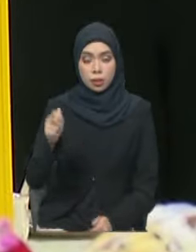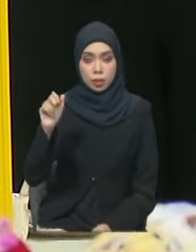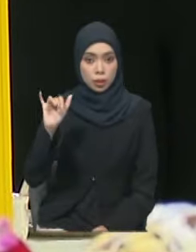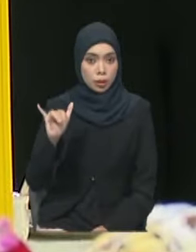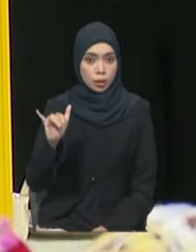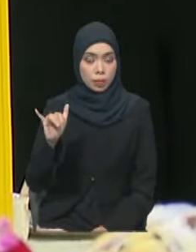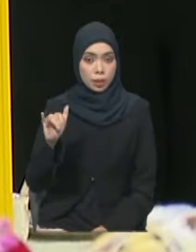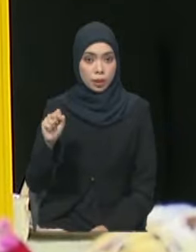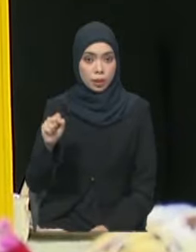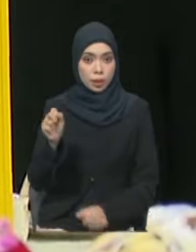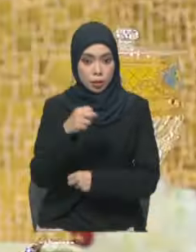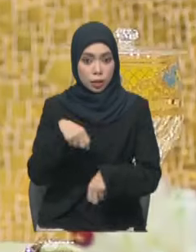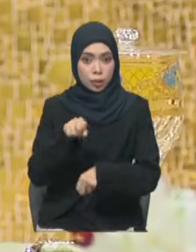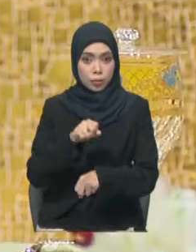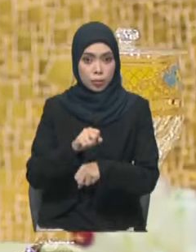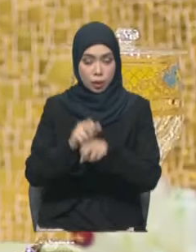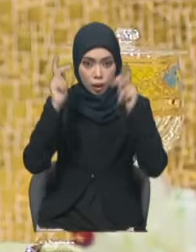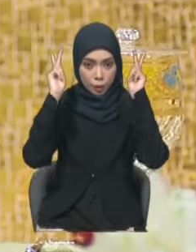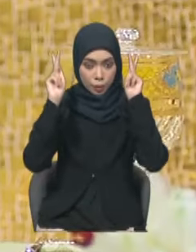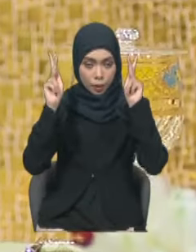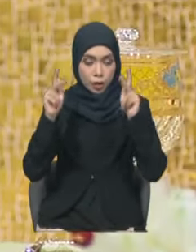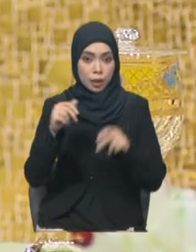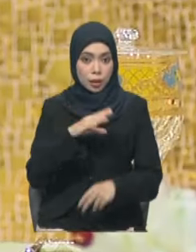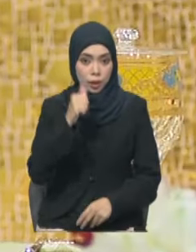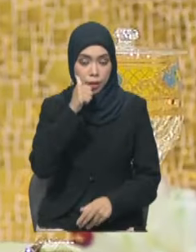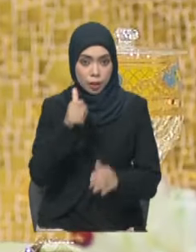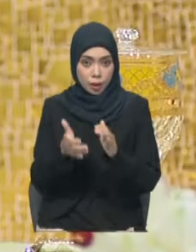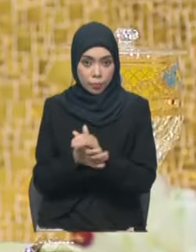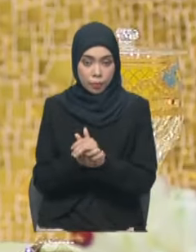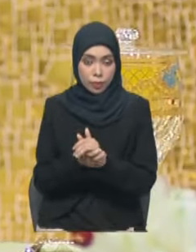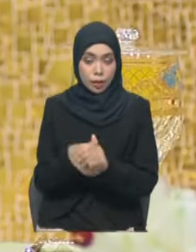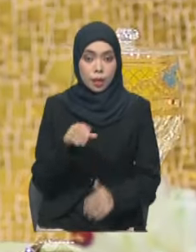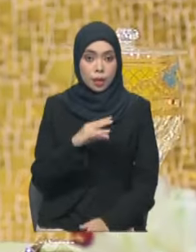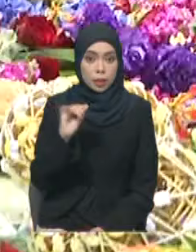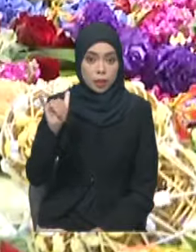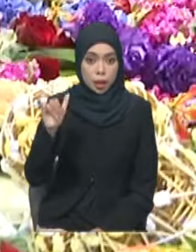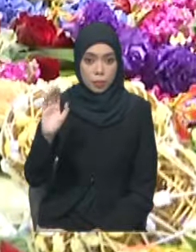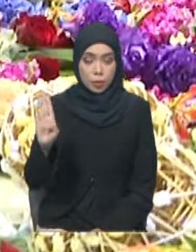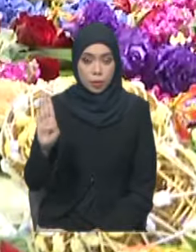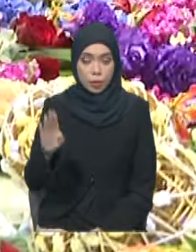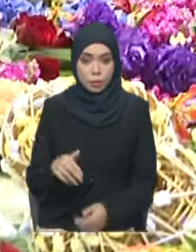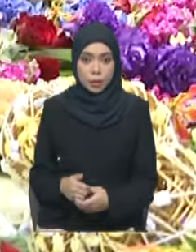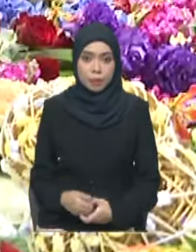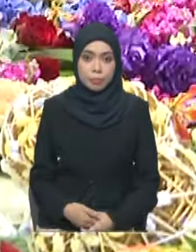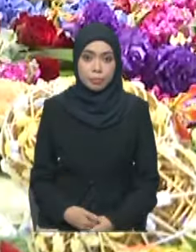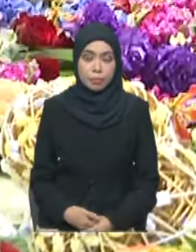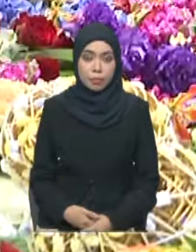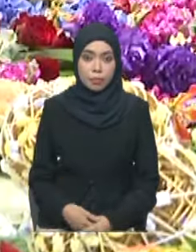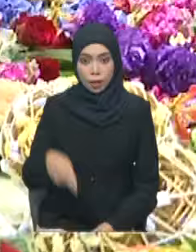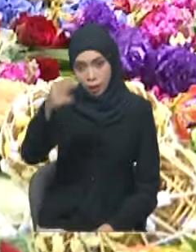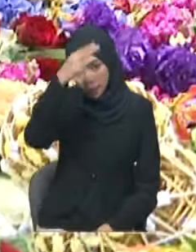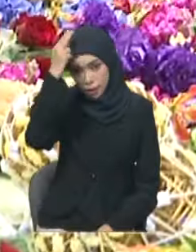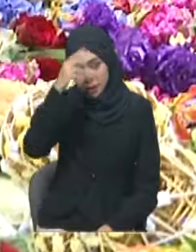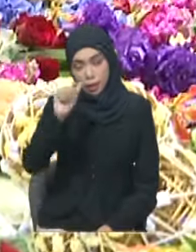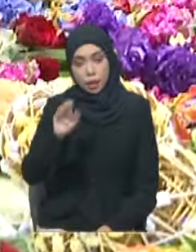dan isteri Madam Chang Hui Ni. Yang Amat Berhormat Datuk Seri Setia Datuk Patinggi Tuan Sri Dr. Abang Haji